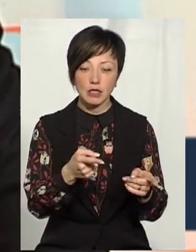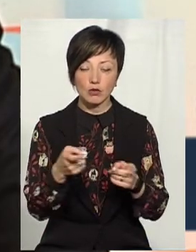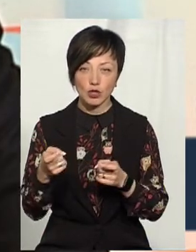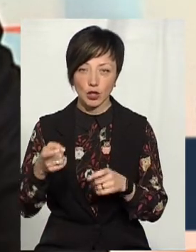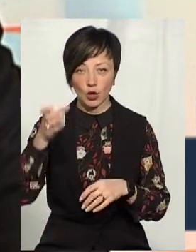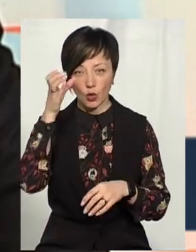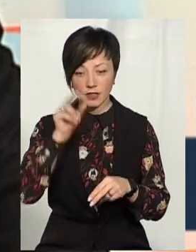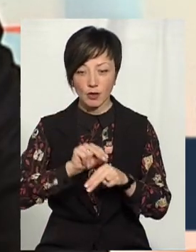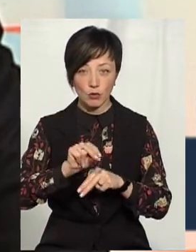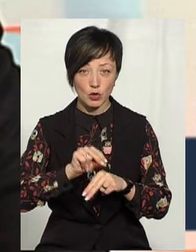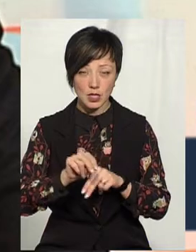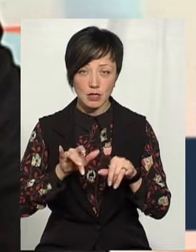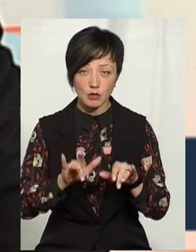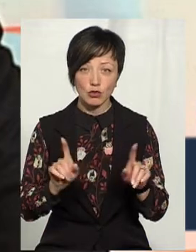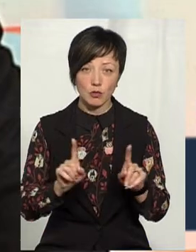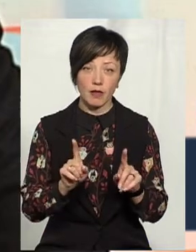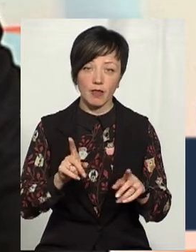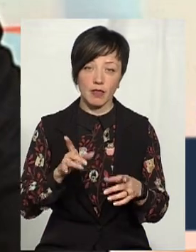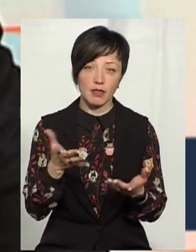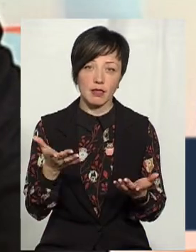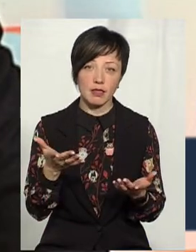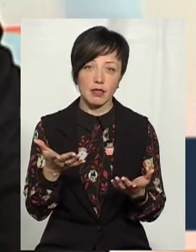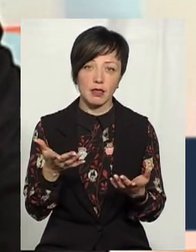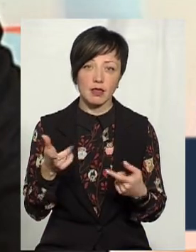їх до освітнього процесу і, власне, щоб вони не гаяли